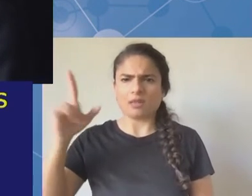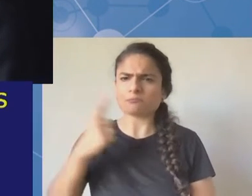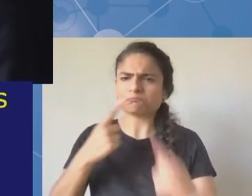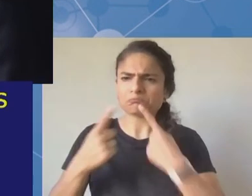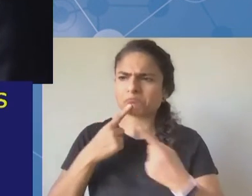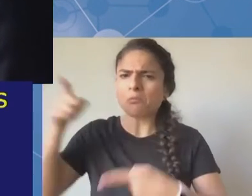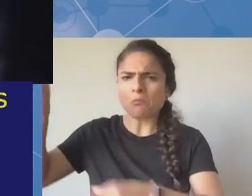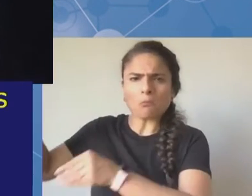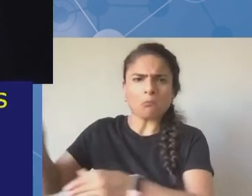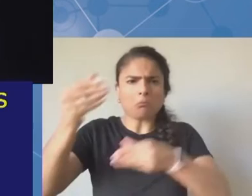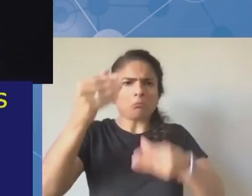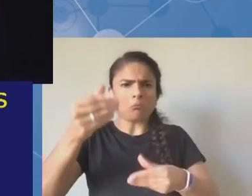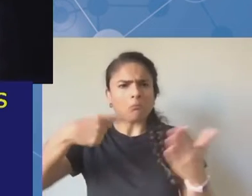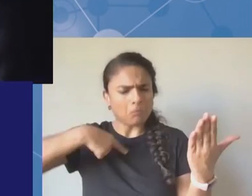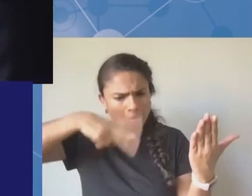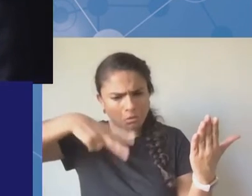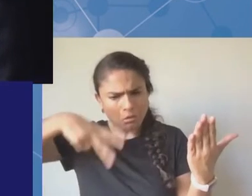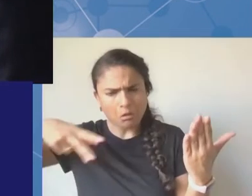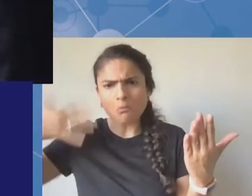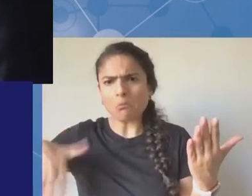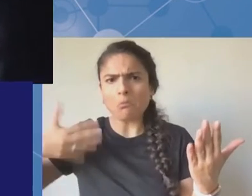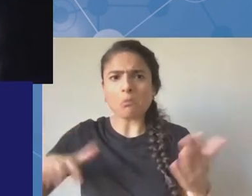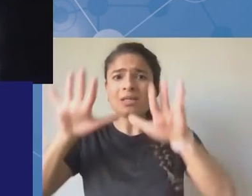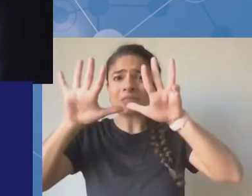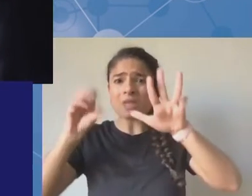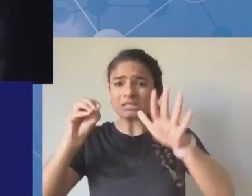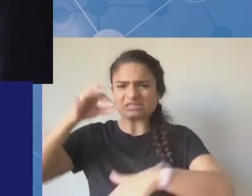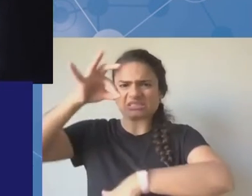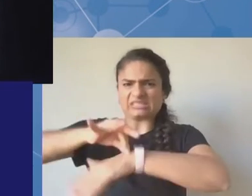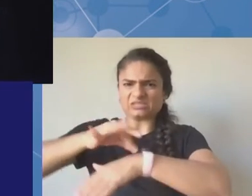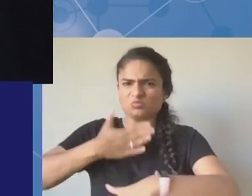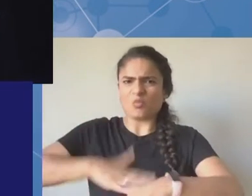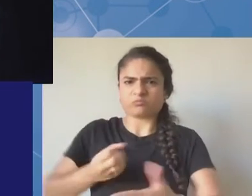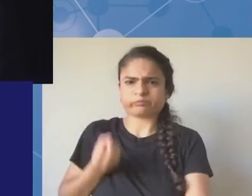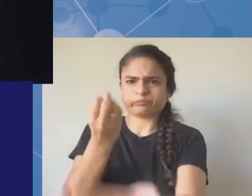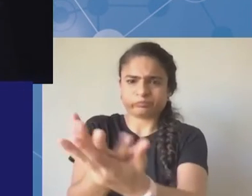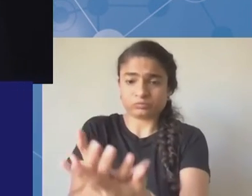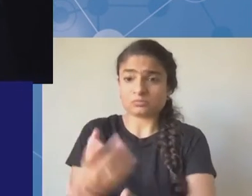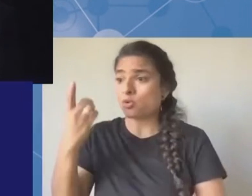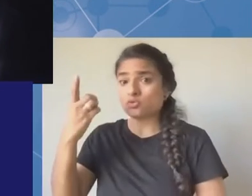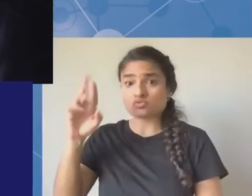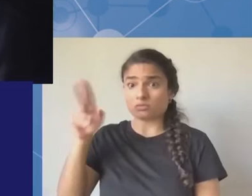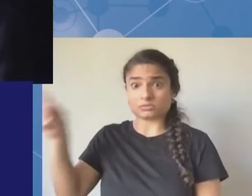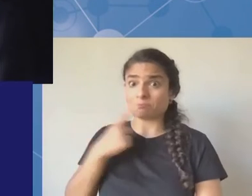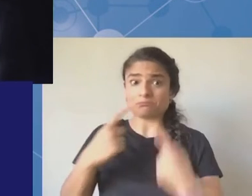Необходимо сказать, что ООН считает, что отсечение доступа к